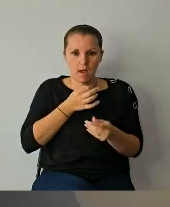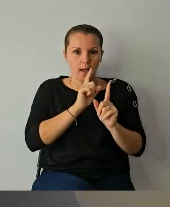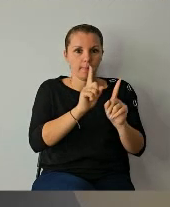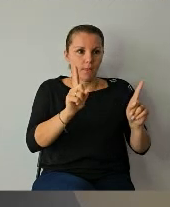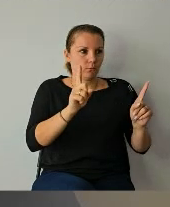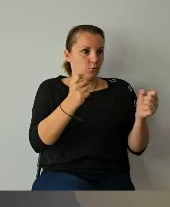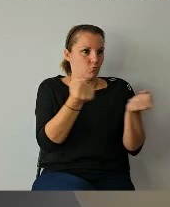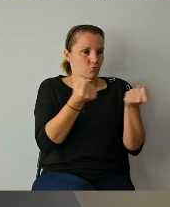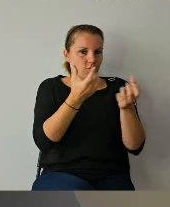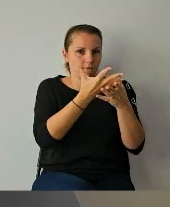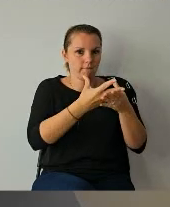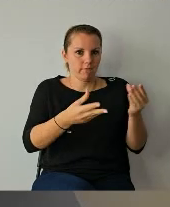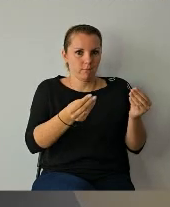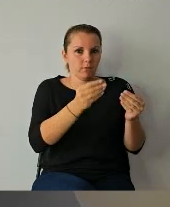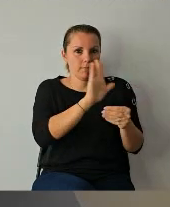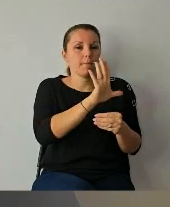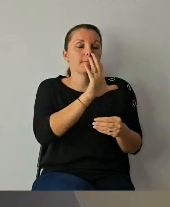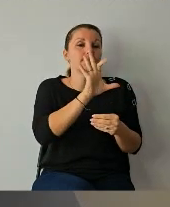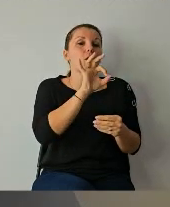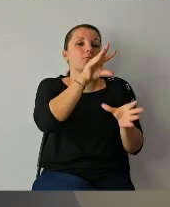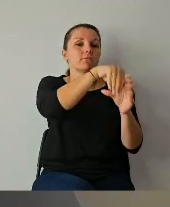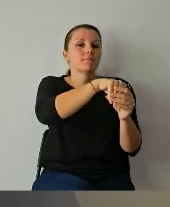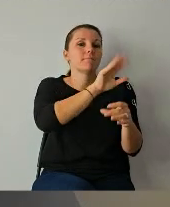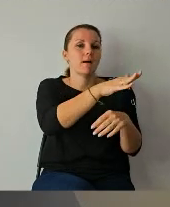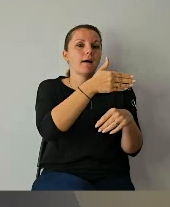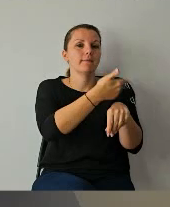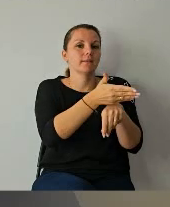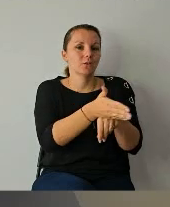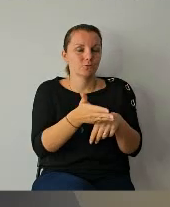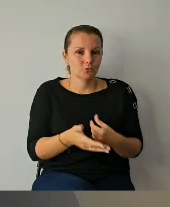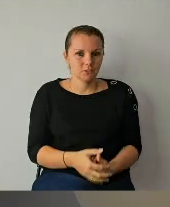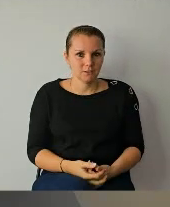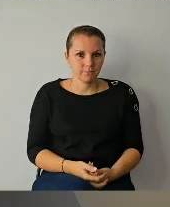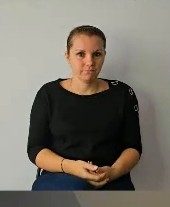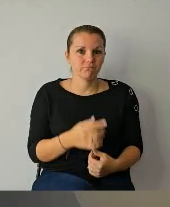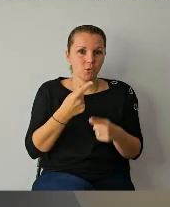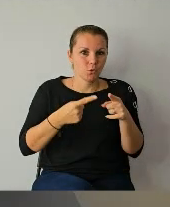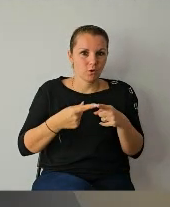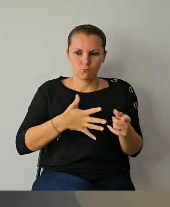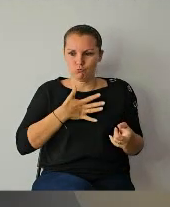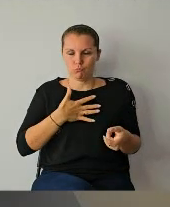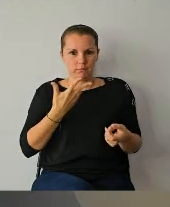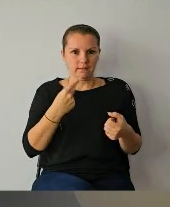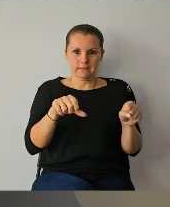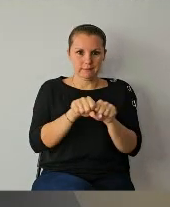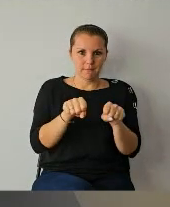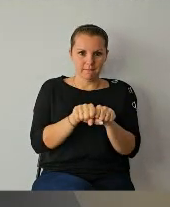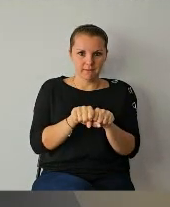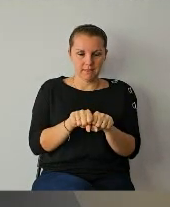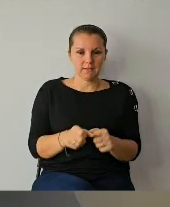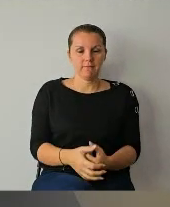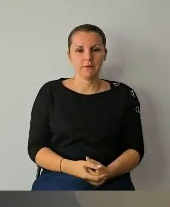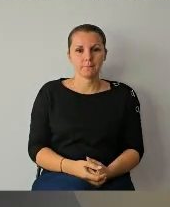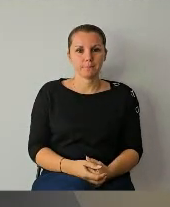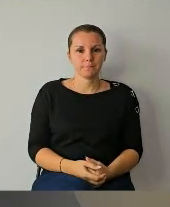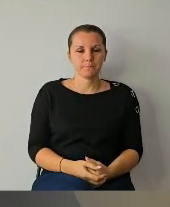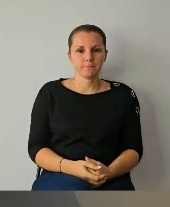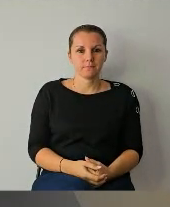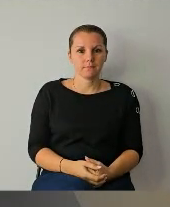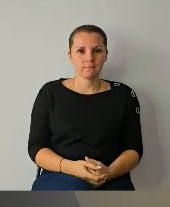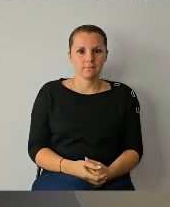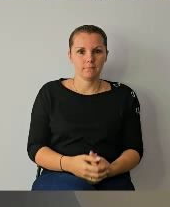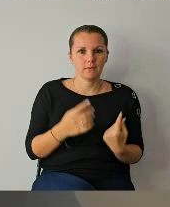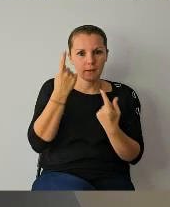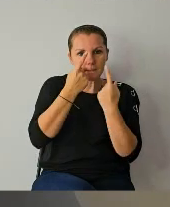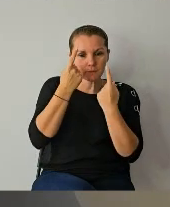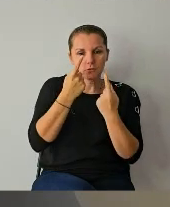wynagrodzenie nauczyciela, który ma jeszcze nadgodziny. No i to było takie niesprawiedliwe dosyć. Myślę, że ten dodatek przynajmniej w